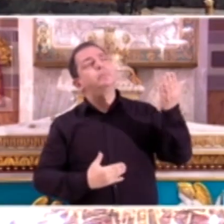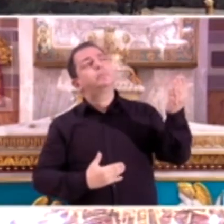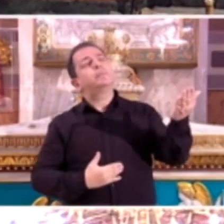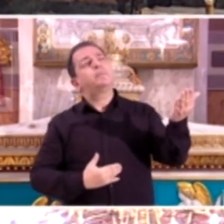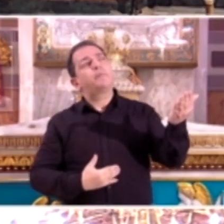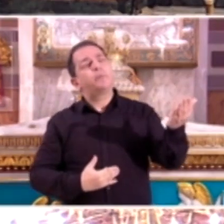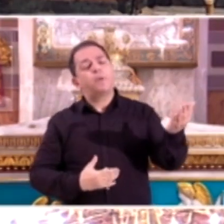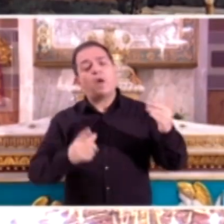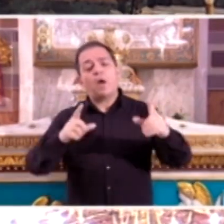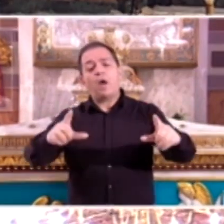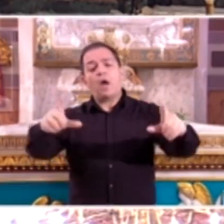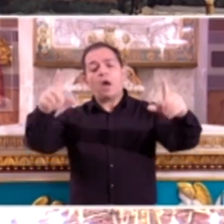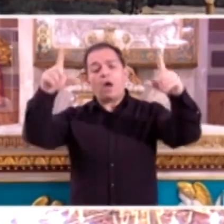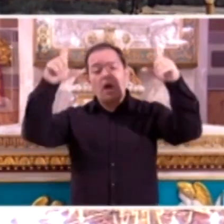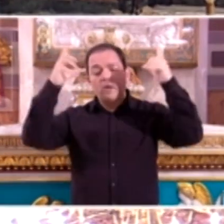τετέλεκαν